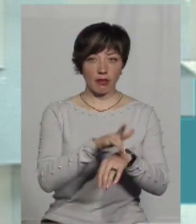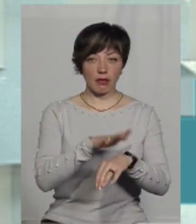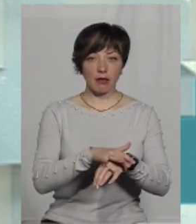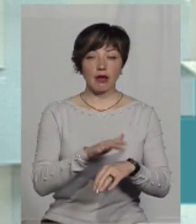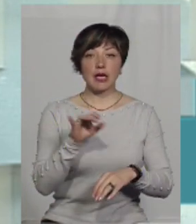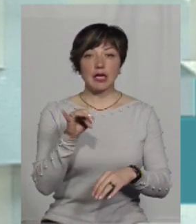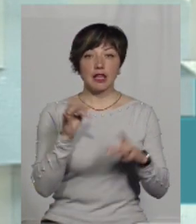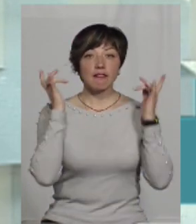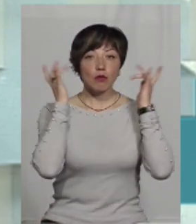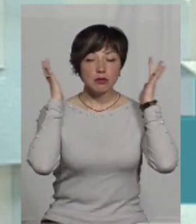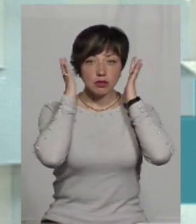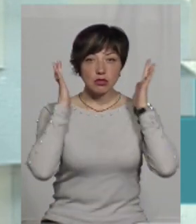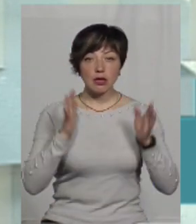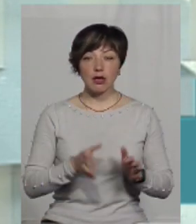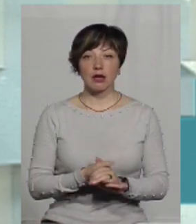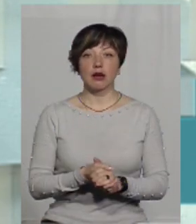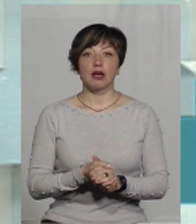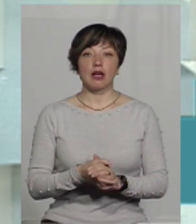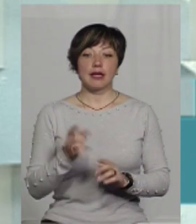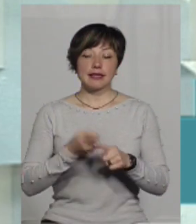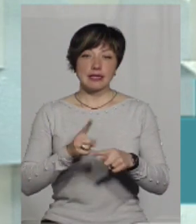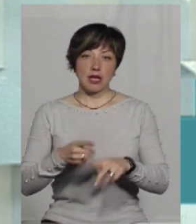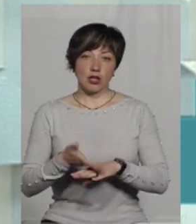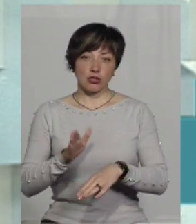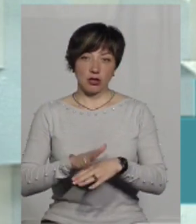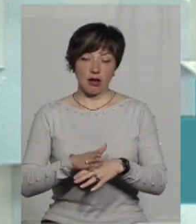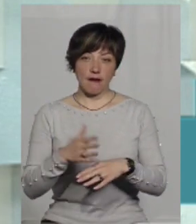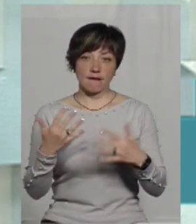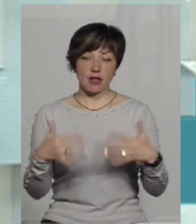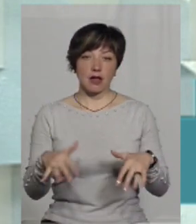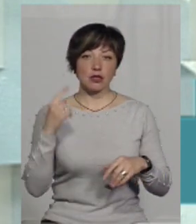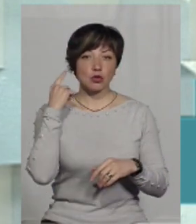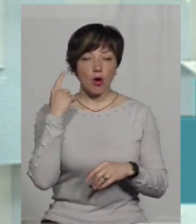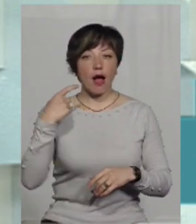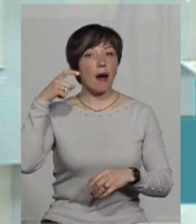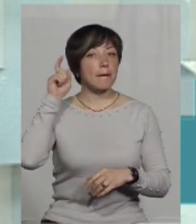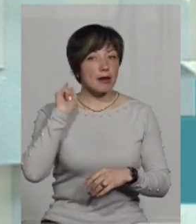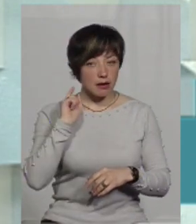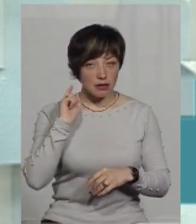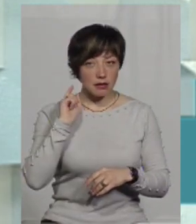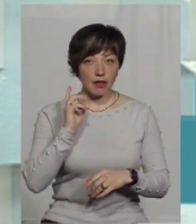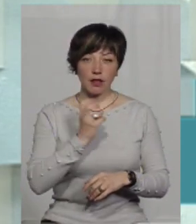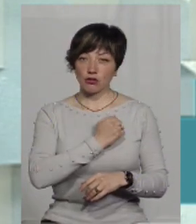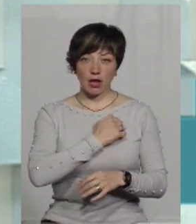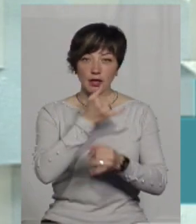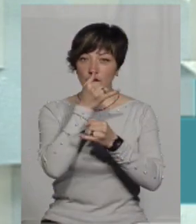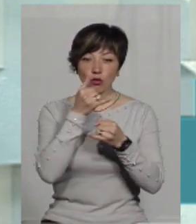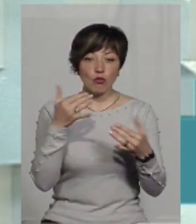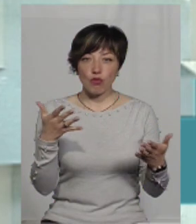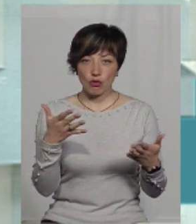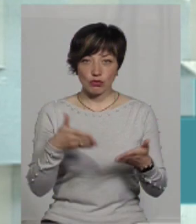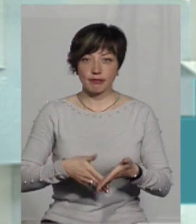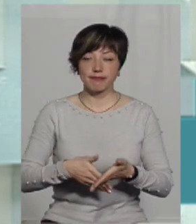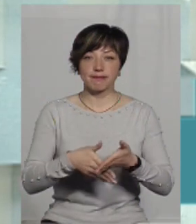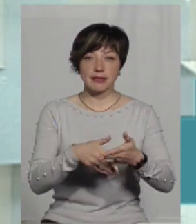І причому двобічної глухоти. Тобто це тяжка втрата слуху. Слухові апарати, на жаль, не можуть